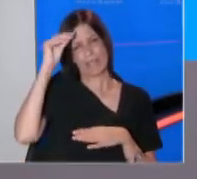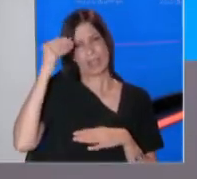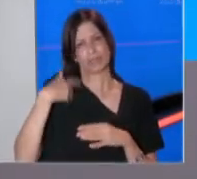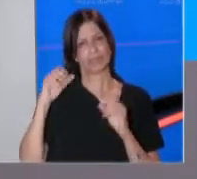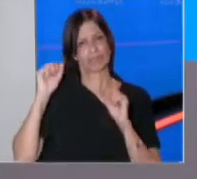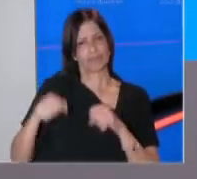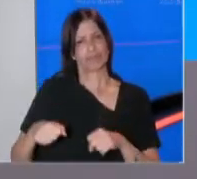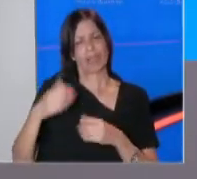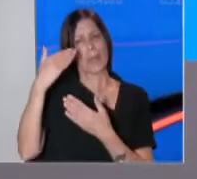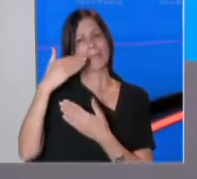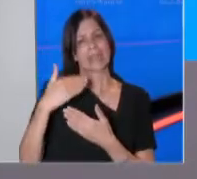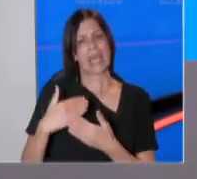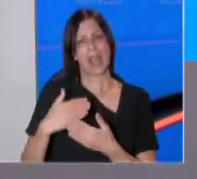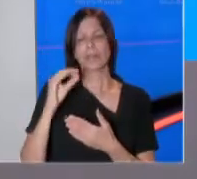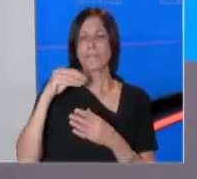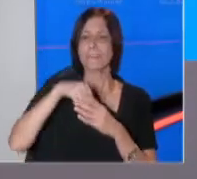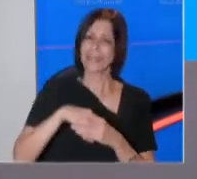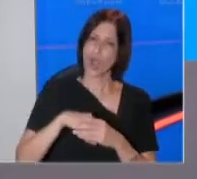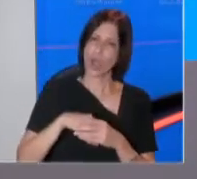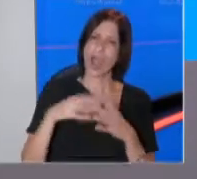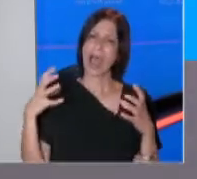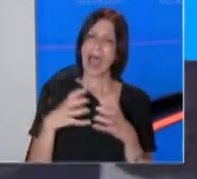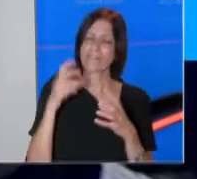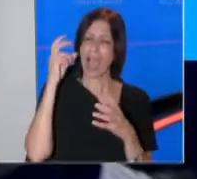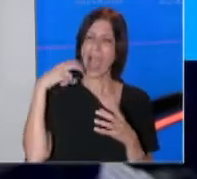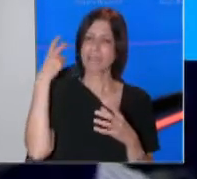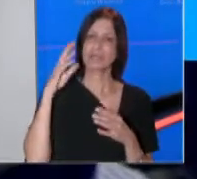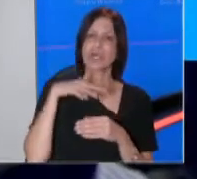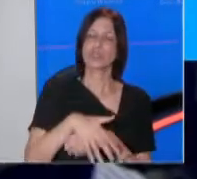הפטריארכליות בתוך המשפחה הערבית מאוד משפיעה על מעמד האישה